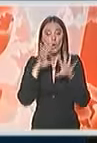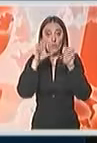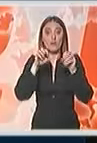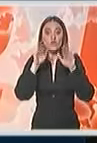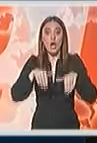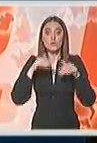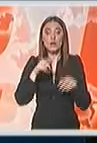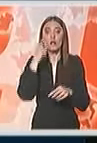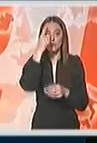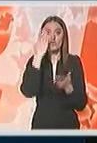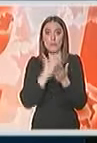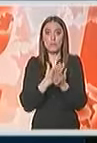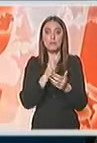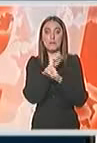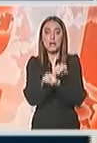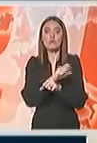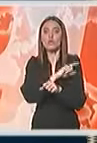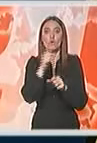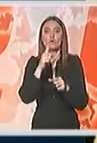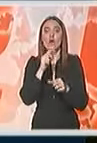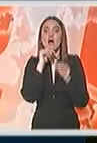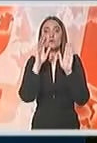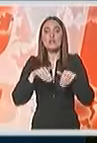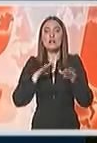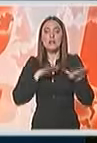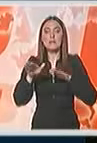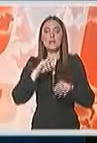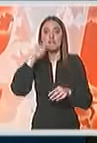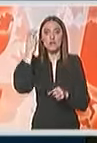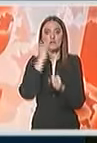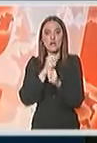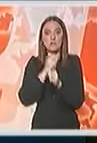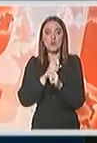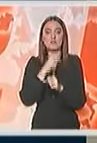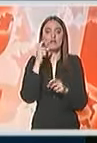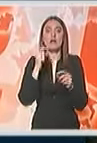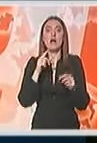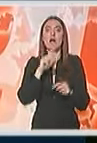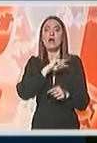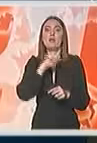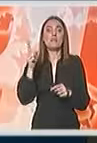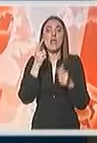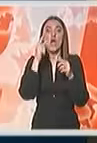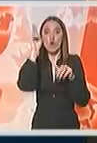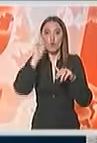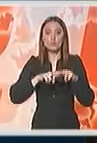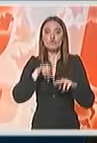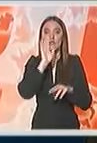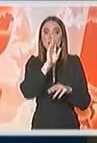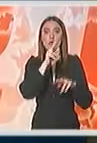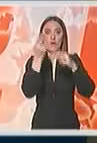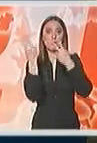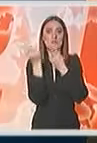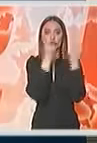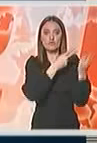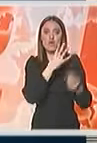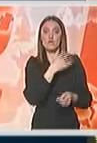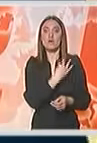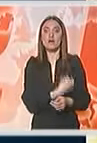Australiji, Vasiljković će biti u pritvoru sve dok australijski ministar inostranih poslova Brendan O'Connor ne odluči o njegovom izručenju